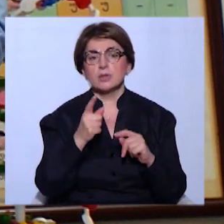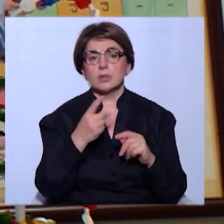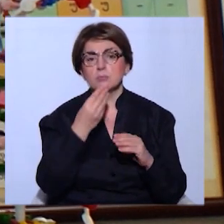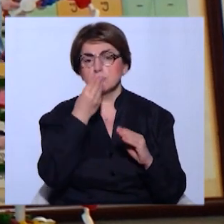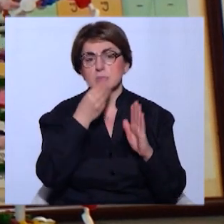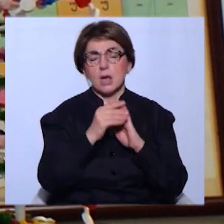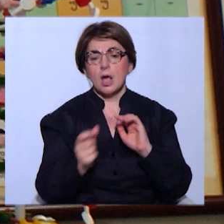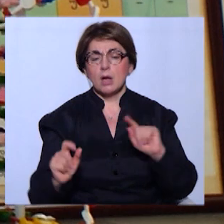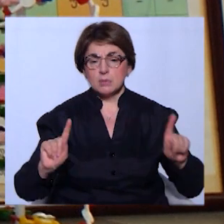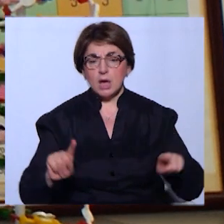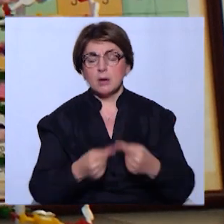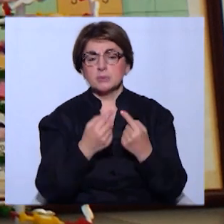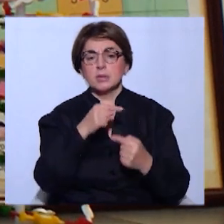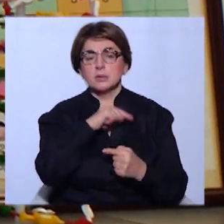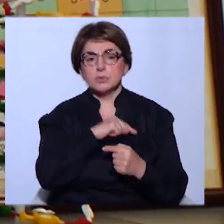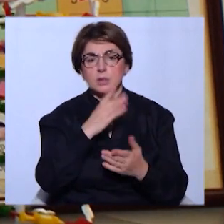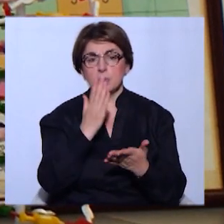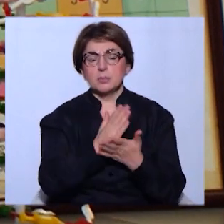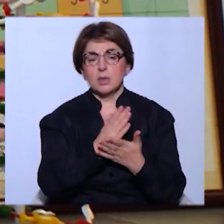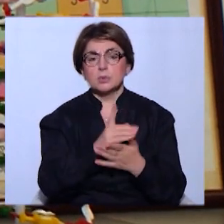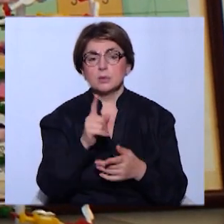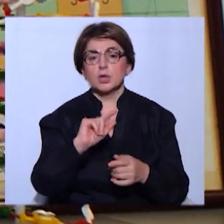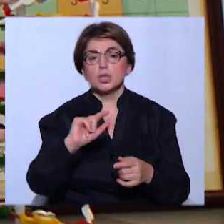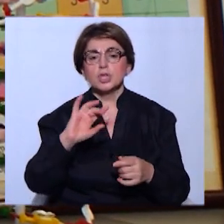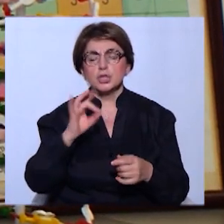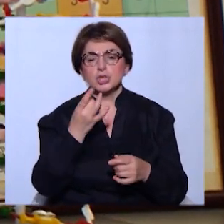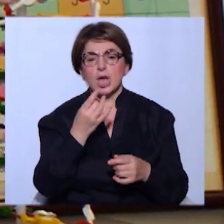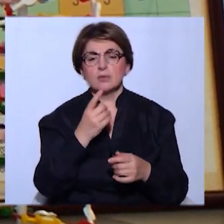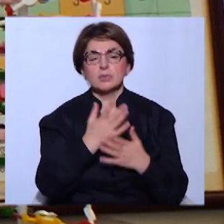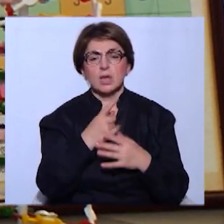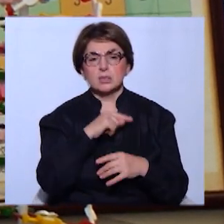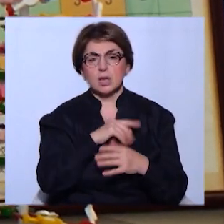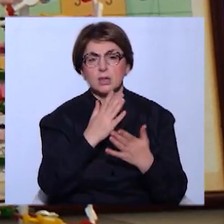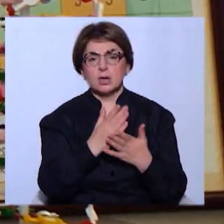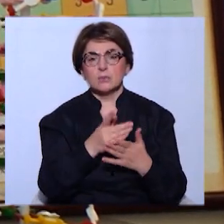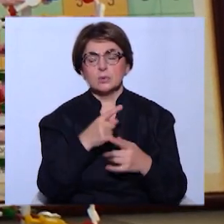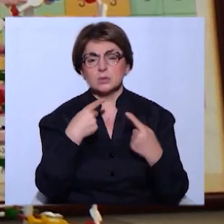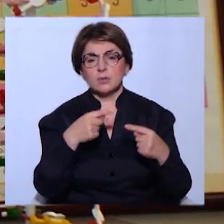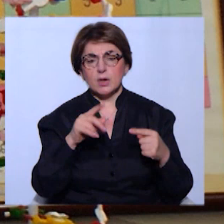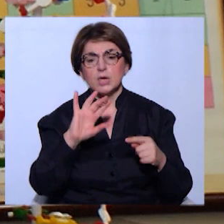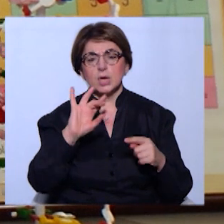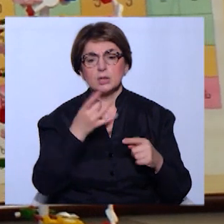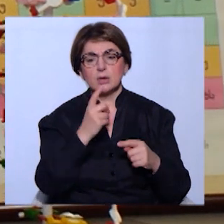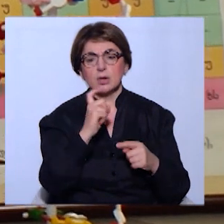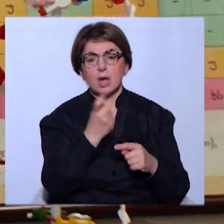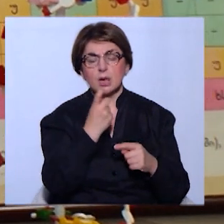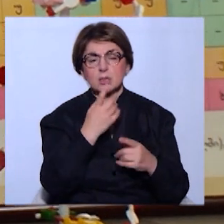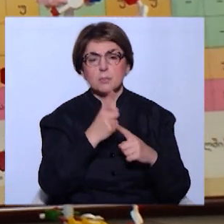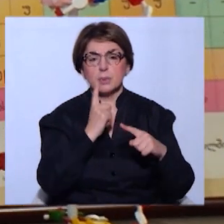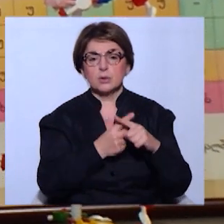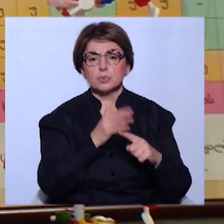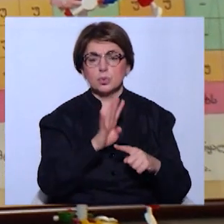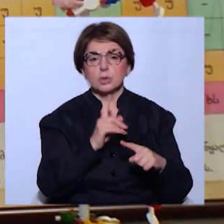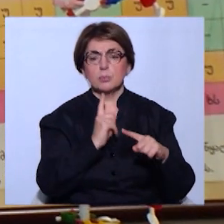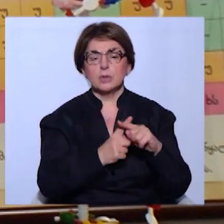არის +4, +6 და ეს არის მაგალითად SO2-ში და SO3-ში.